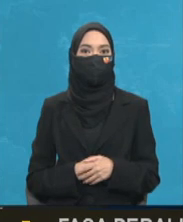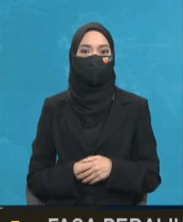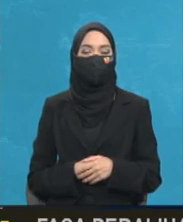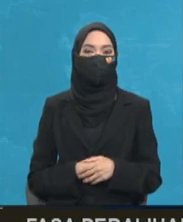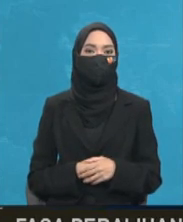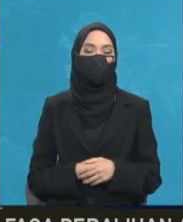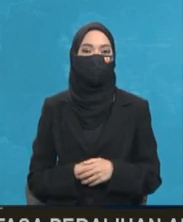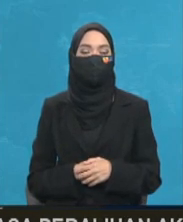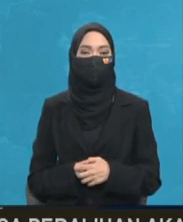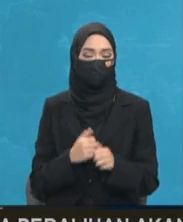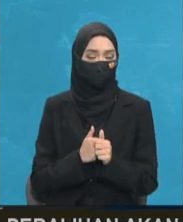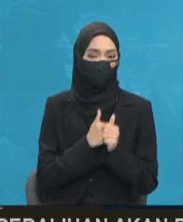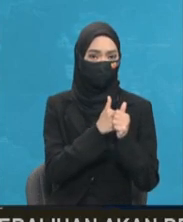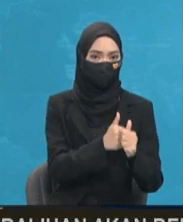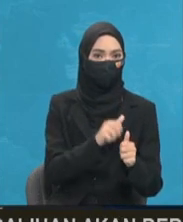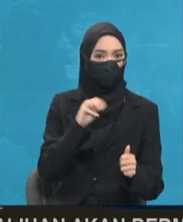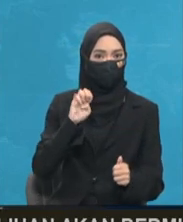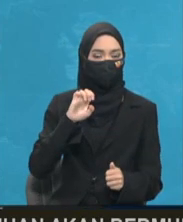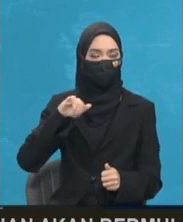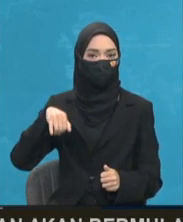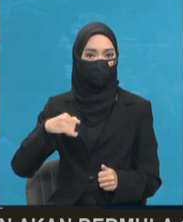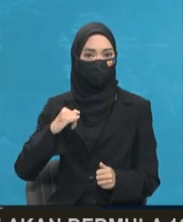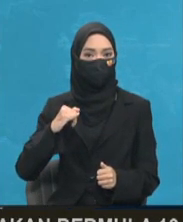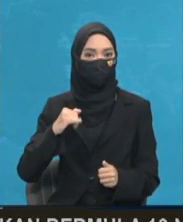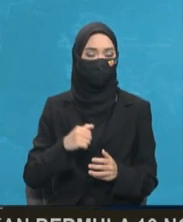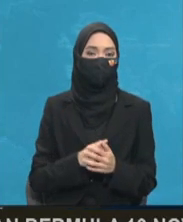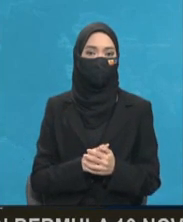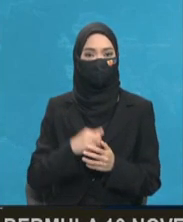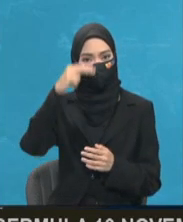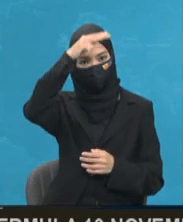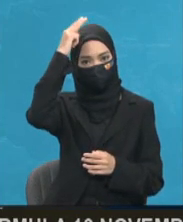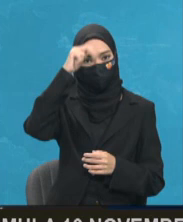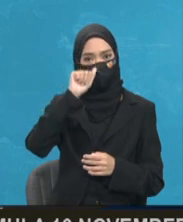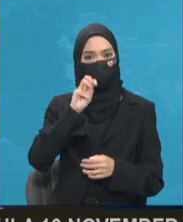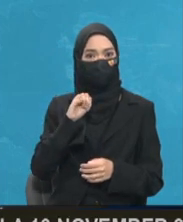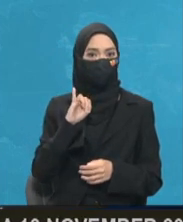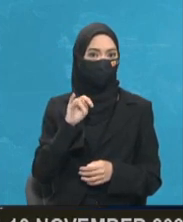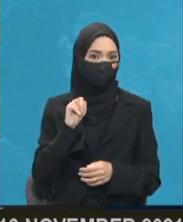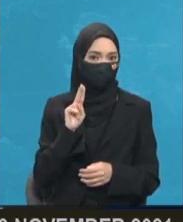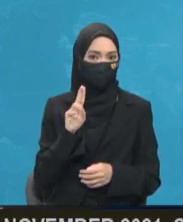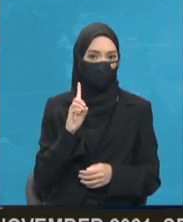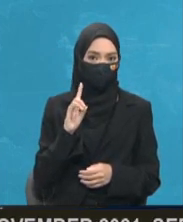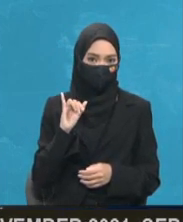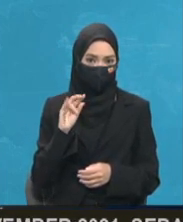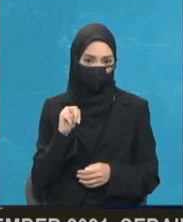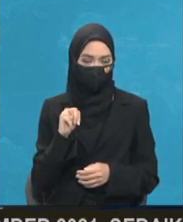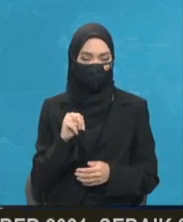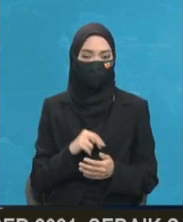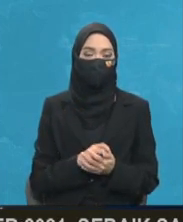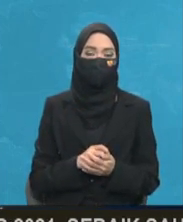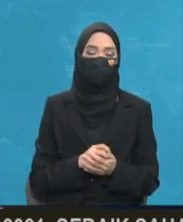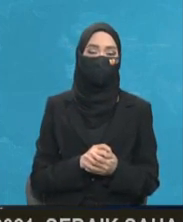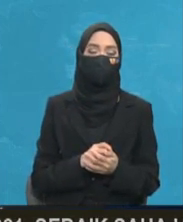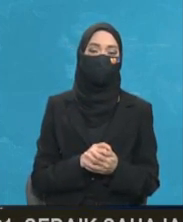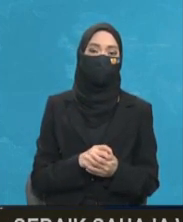ia menyukai majelis yang berformat meja Jenderal besar ah Datuk Paduka swank Haji Aminuddin Ehsan Pimpin orang kaya Syaifulloh